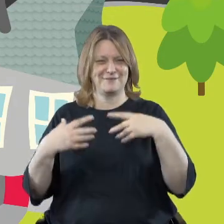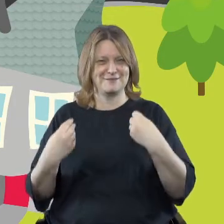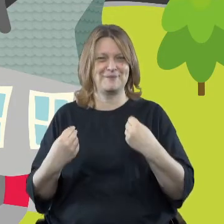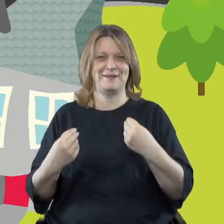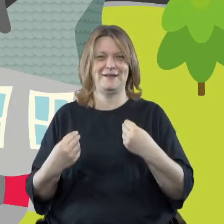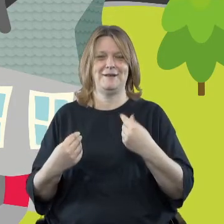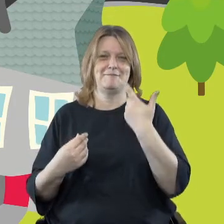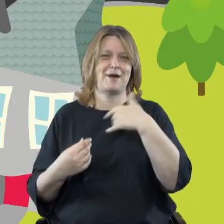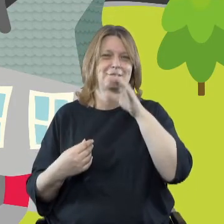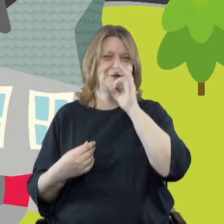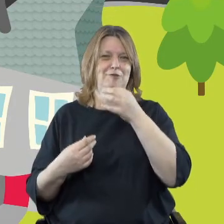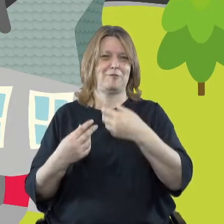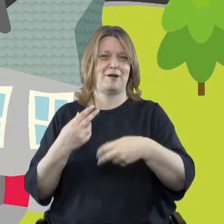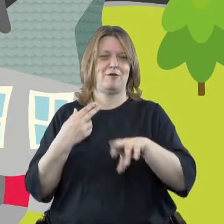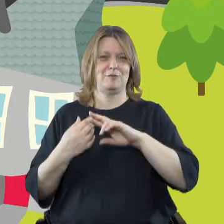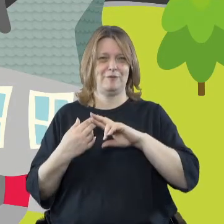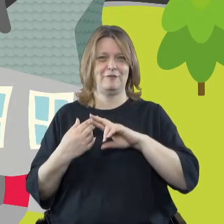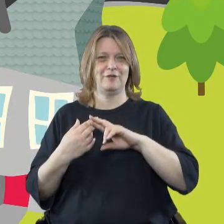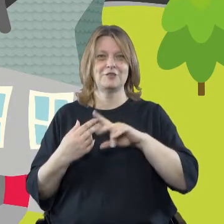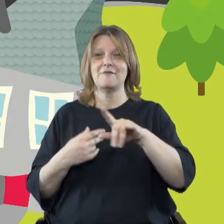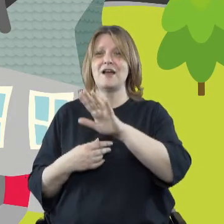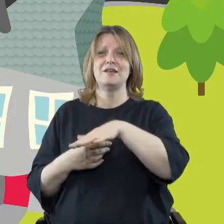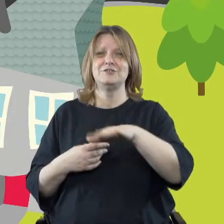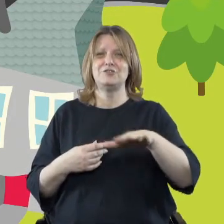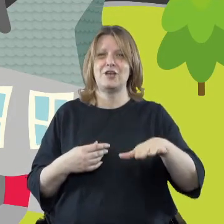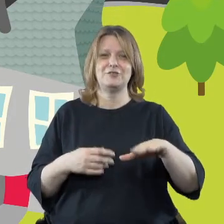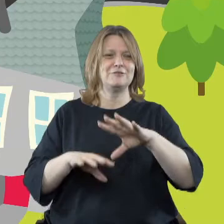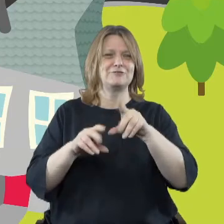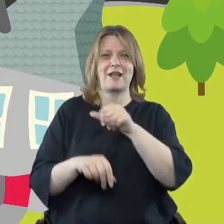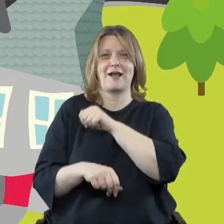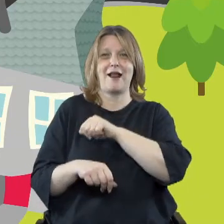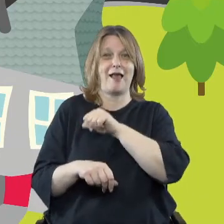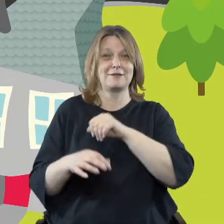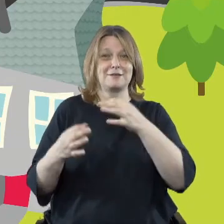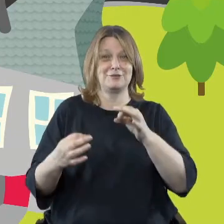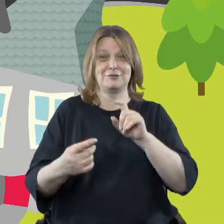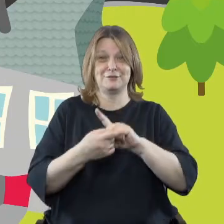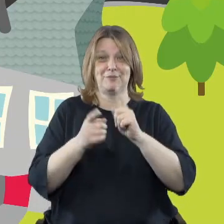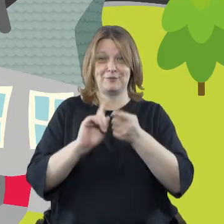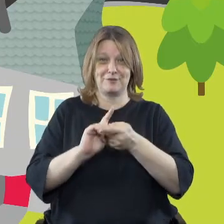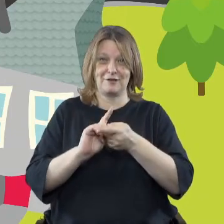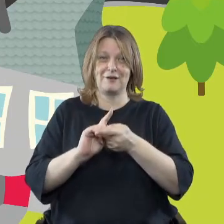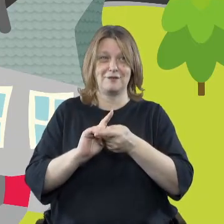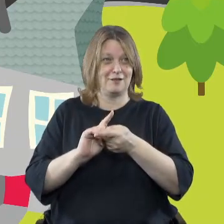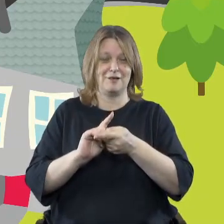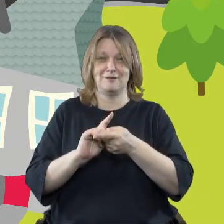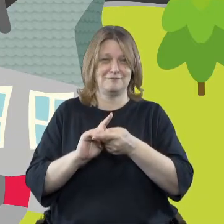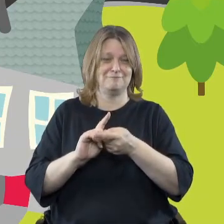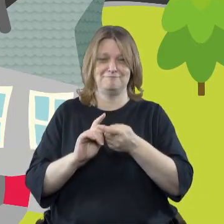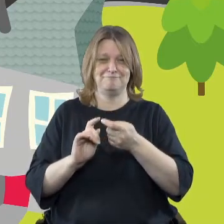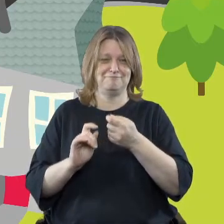Świetnie. Bardzo dobra odpowiedź. Widzę, że dzieci we wszystkich klasach, które biorą dzisiaj udział w naszym